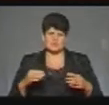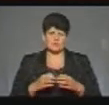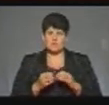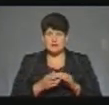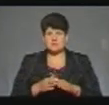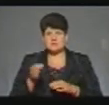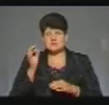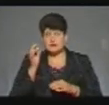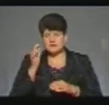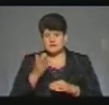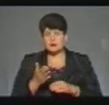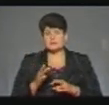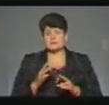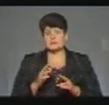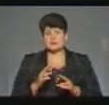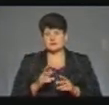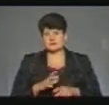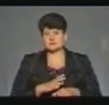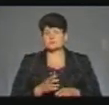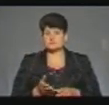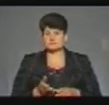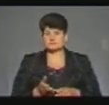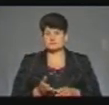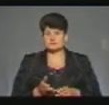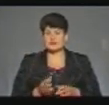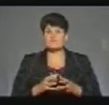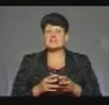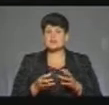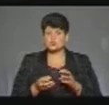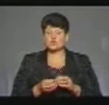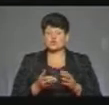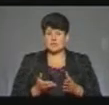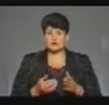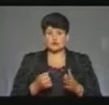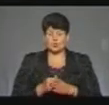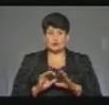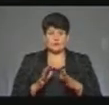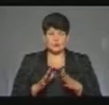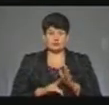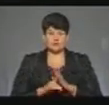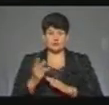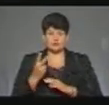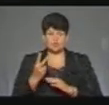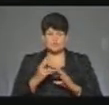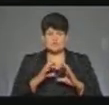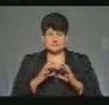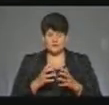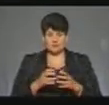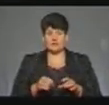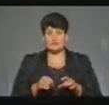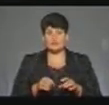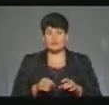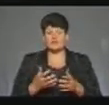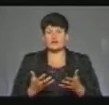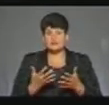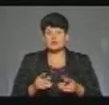згадаємо пацифікацію, яка так гарно йшла в українських селах. Ось. В результаті, до моменту початку Другої світової, з'ясували, що Польща не вирішила українське